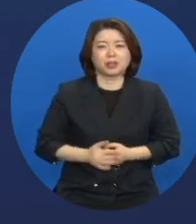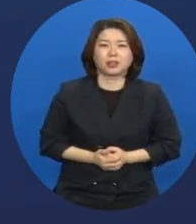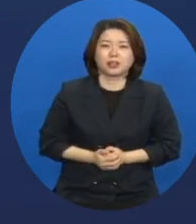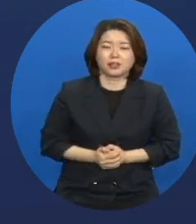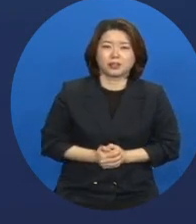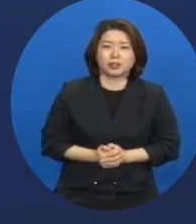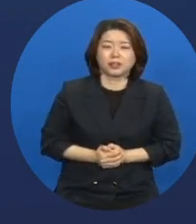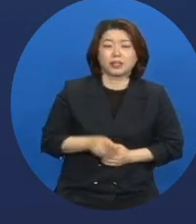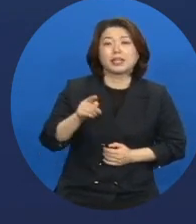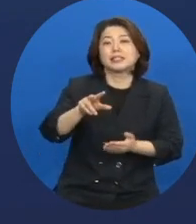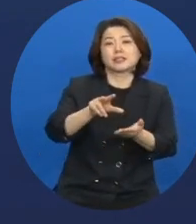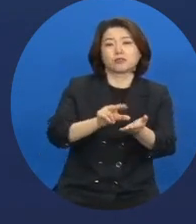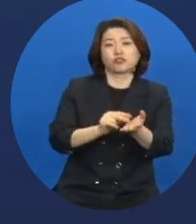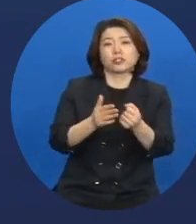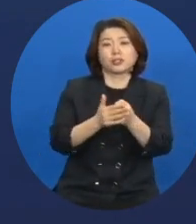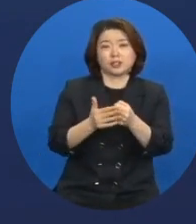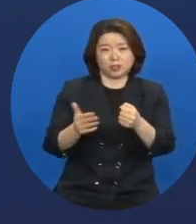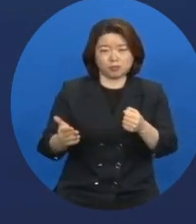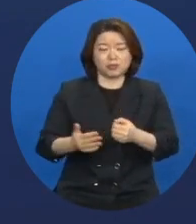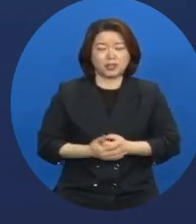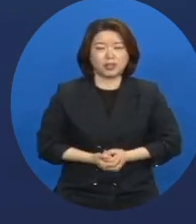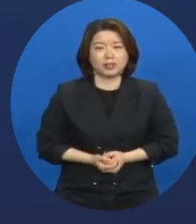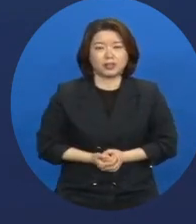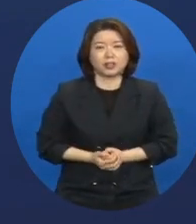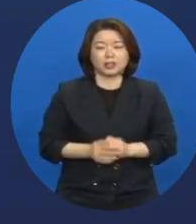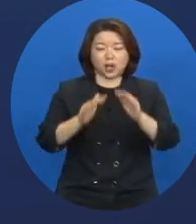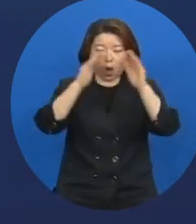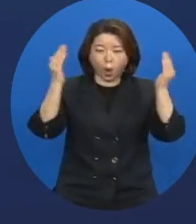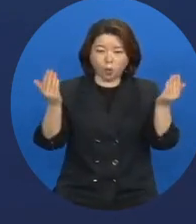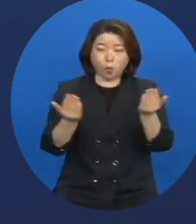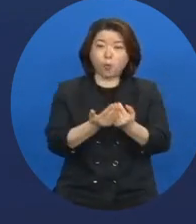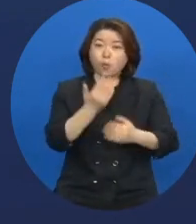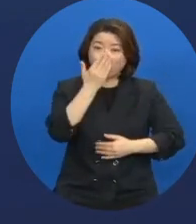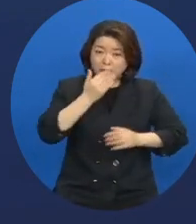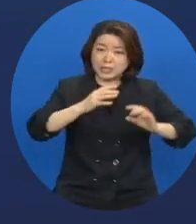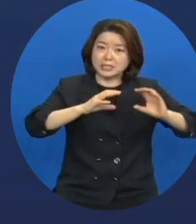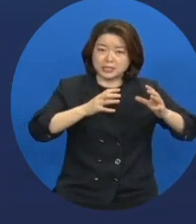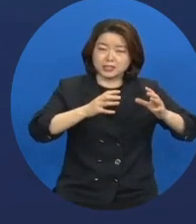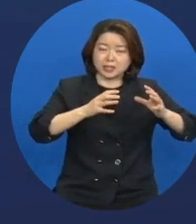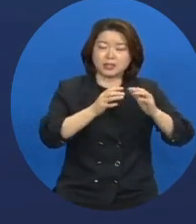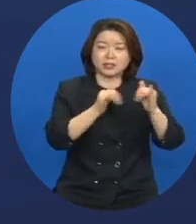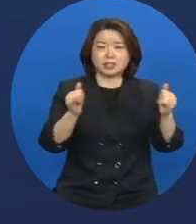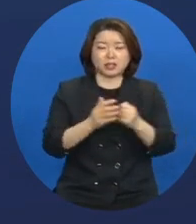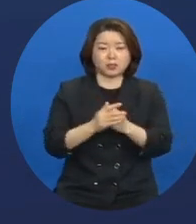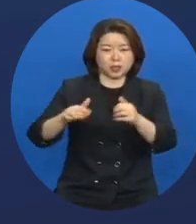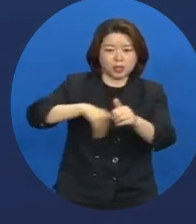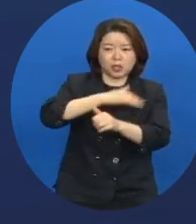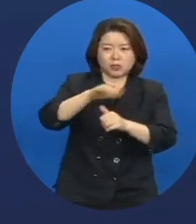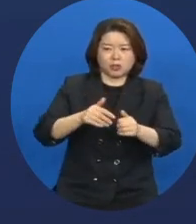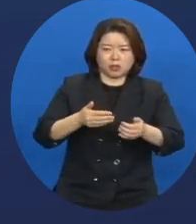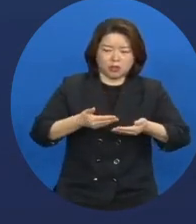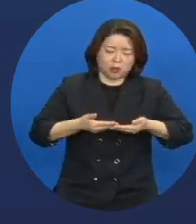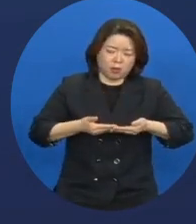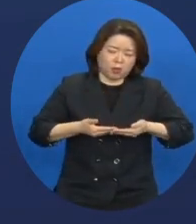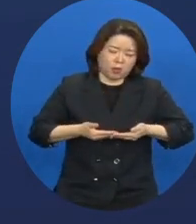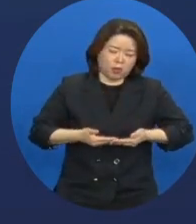이 문제 때문에 온 이스라엘이 정말 분위기가 무거워진